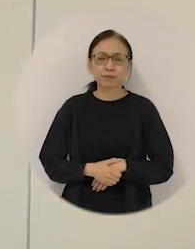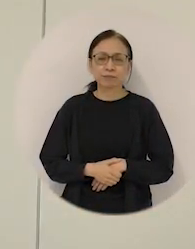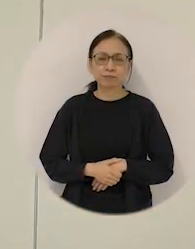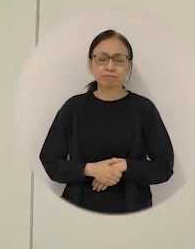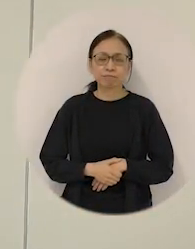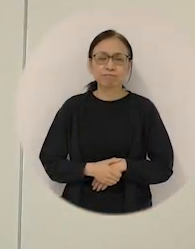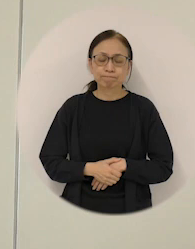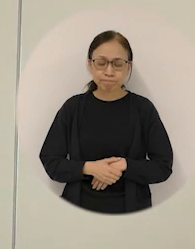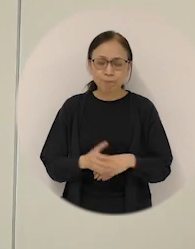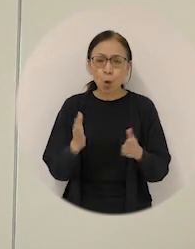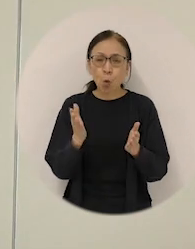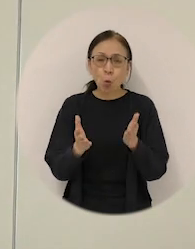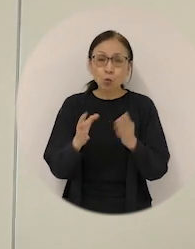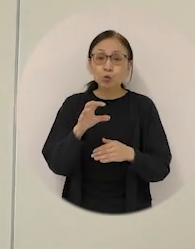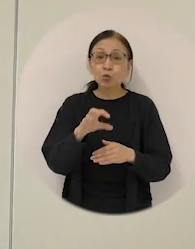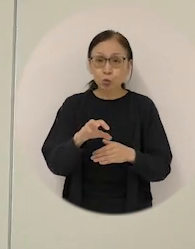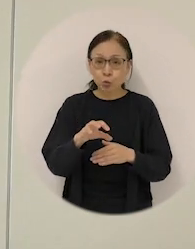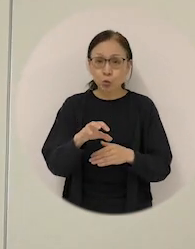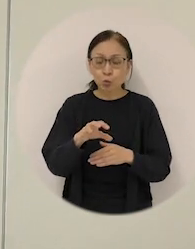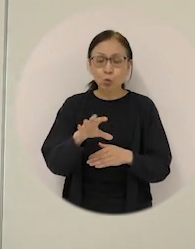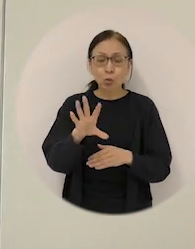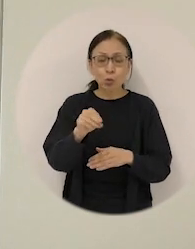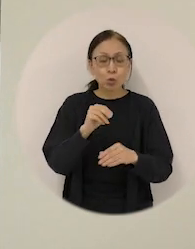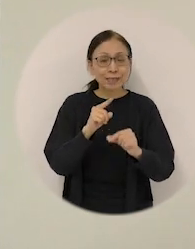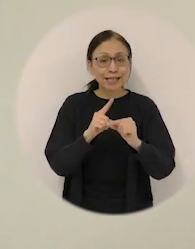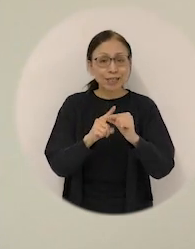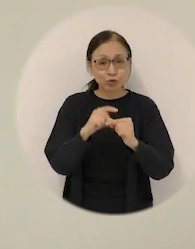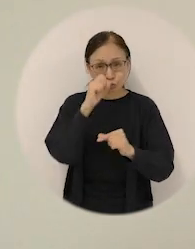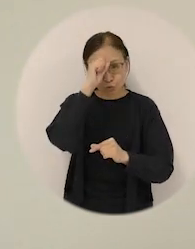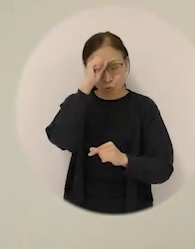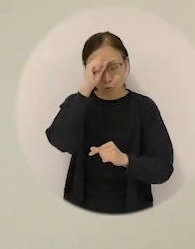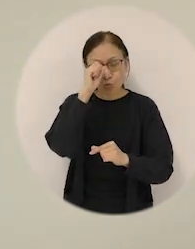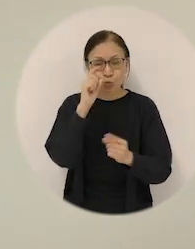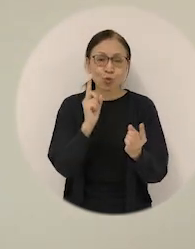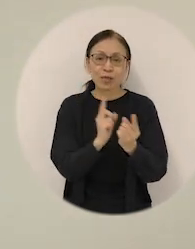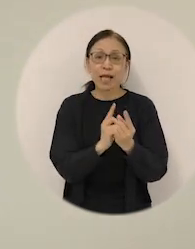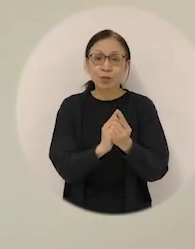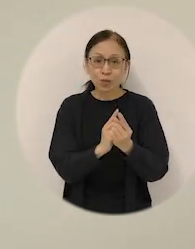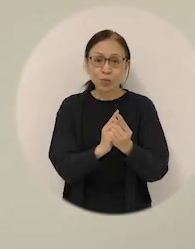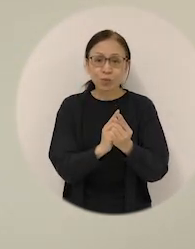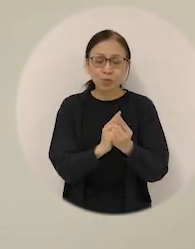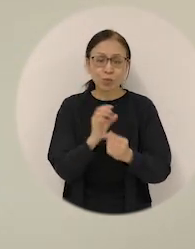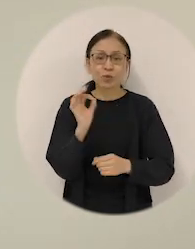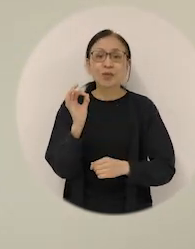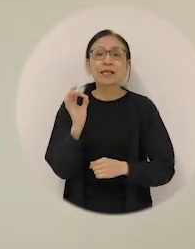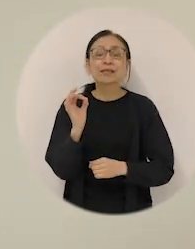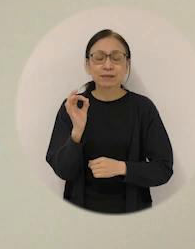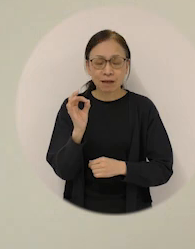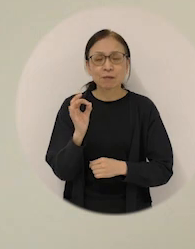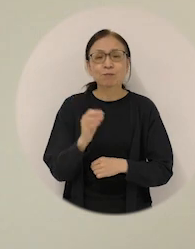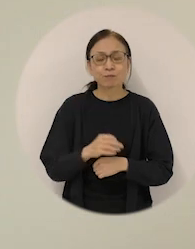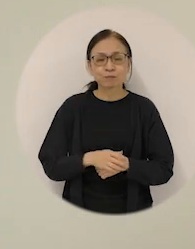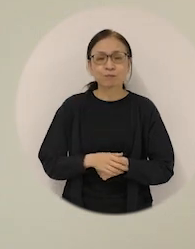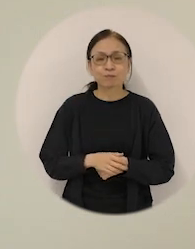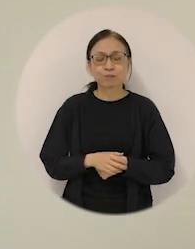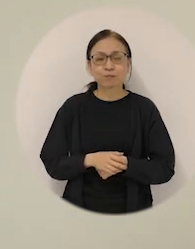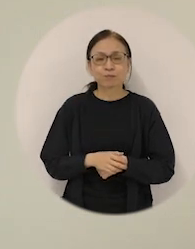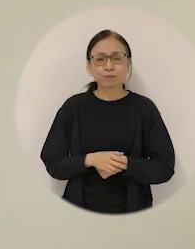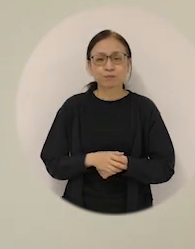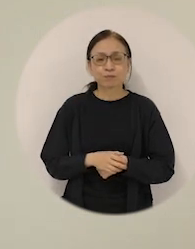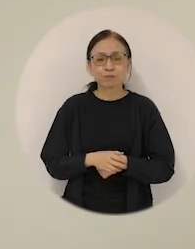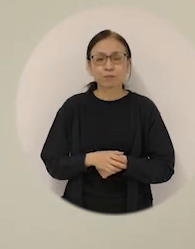保育所関係の熱中症の対応予算でございますが、